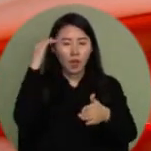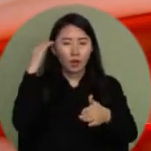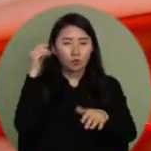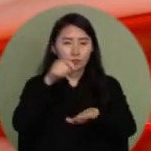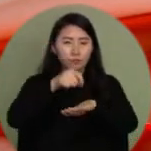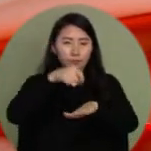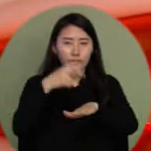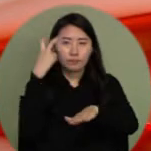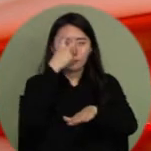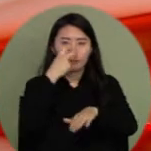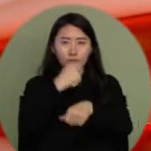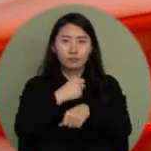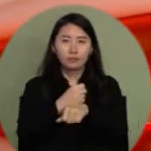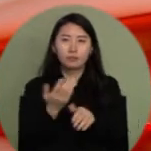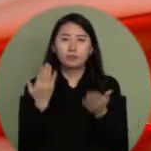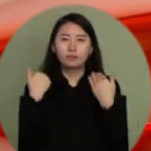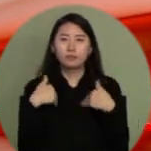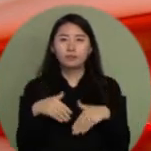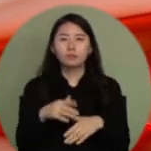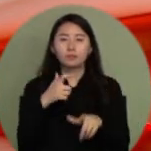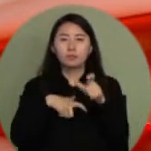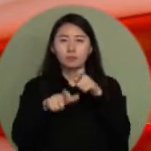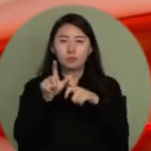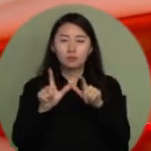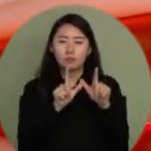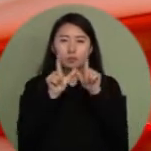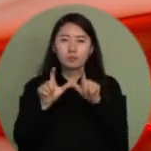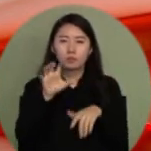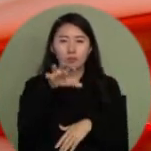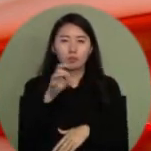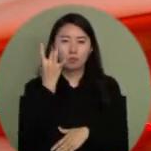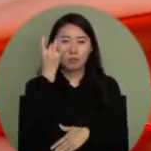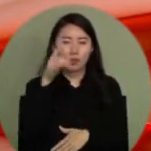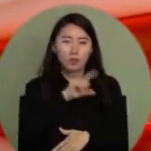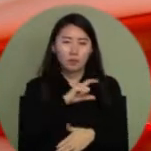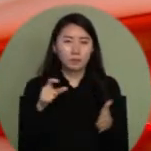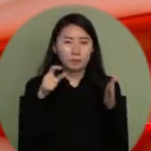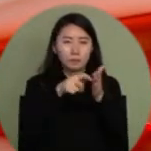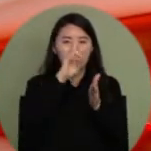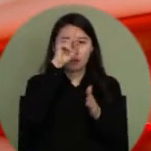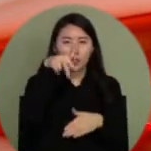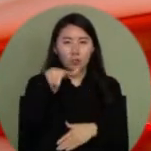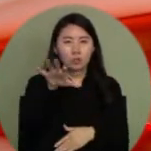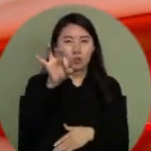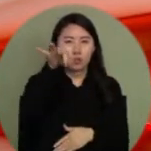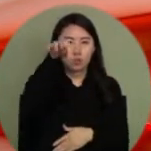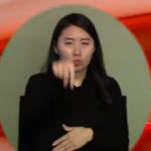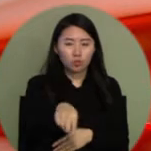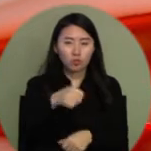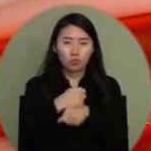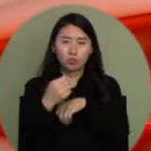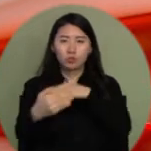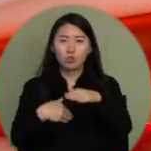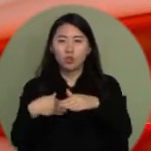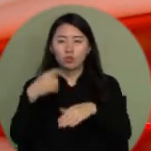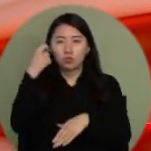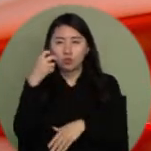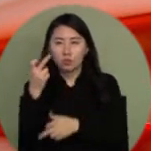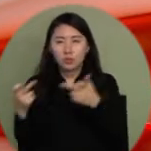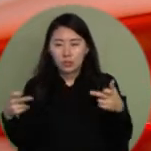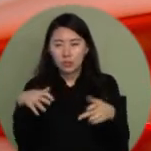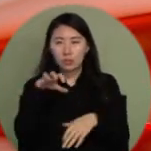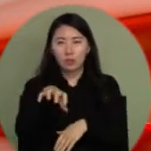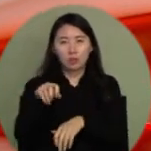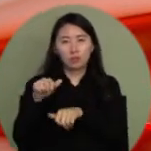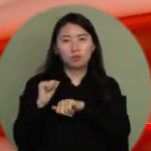감사를 지냈습니다 더불어 민주당에서 단독으로 이름을 올린 박성수 예비후보는 전 울산 지방검찰청